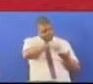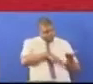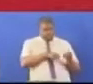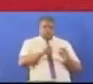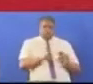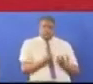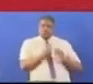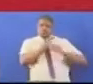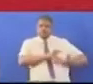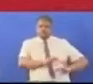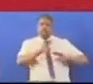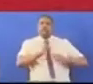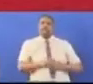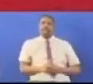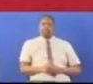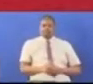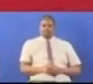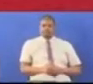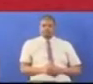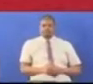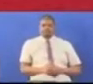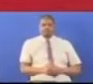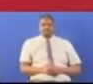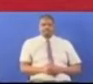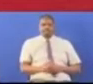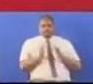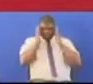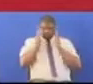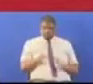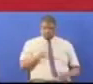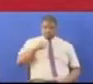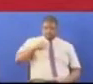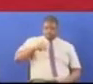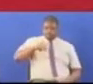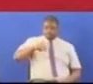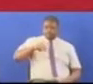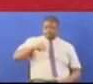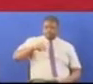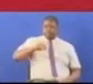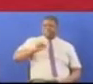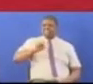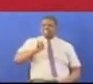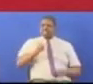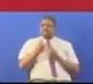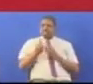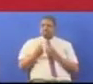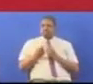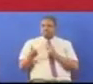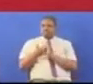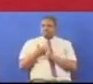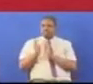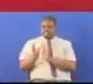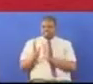tumeiridhia. Na mheshimiwa Mwasi Kamani amezungumzia pia swala lile lile la lengo